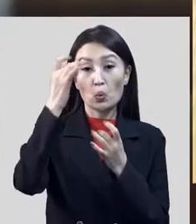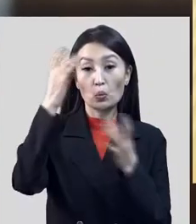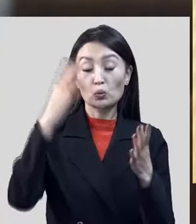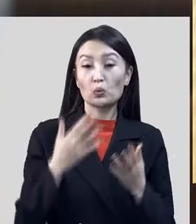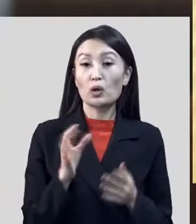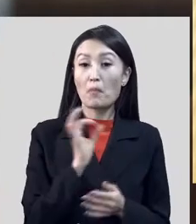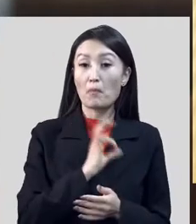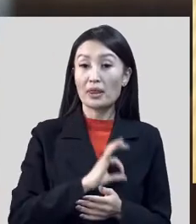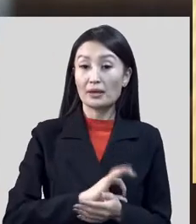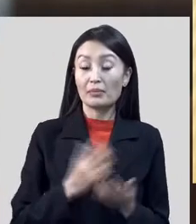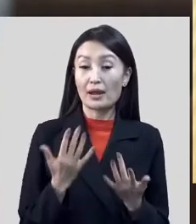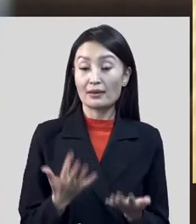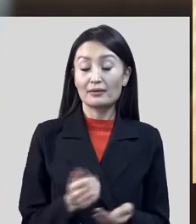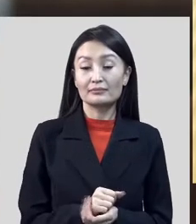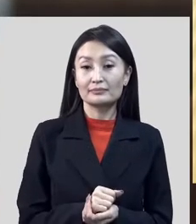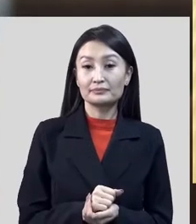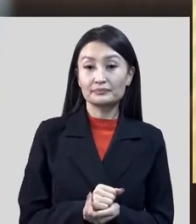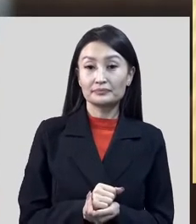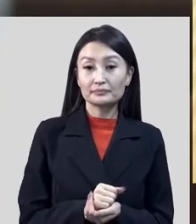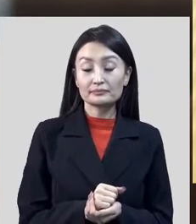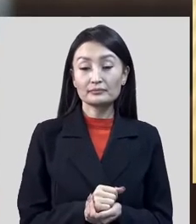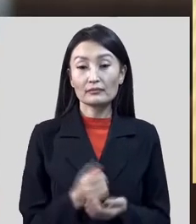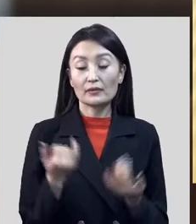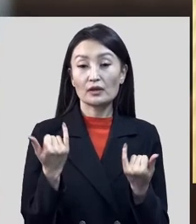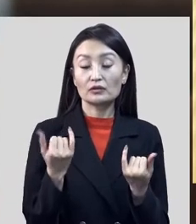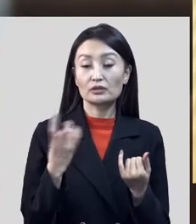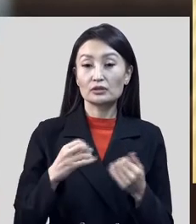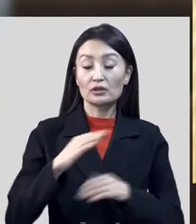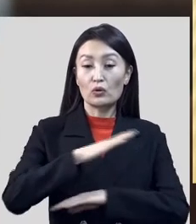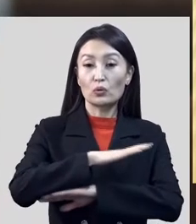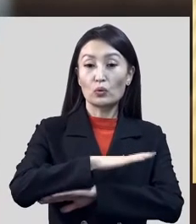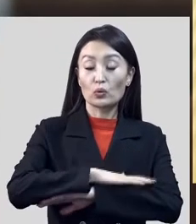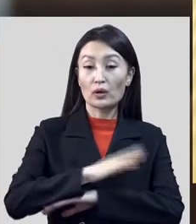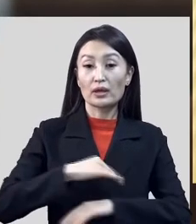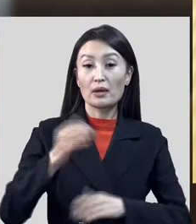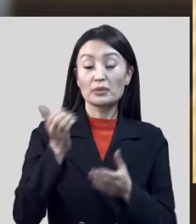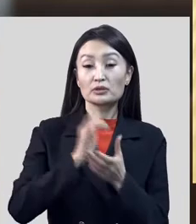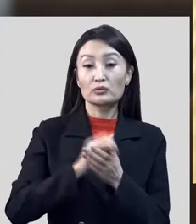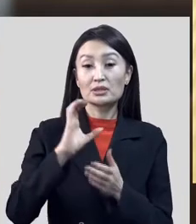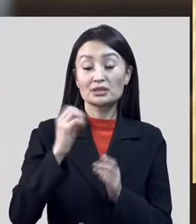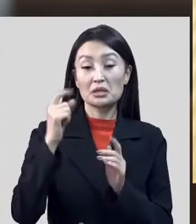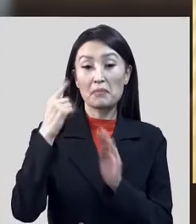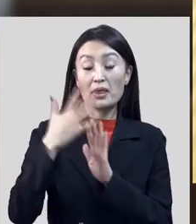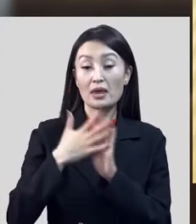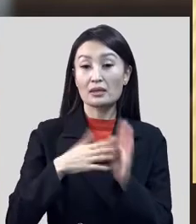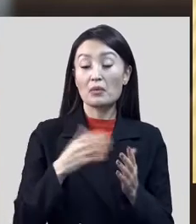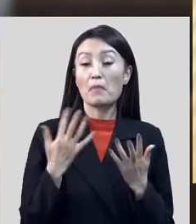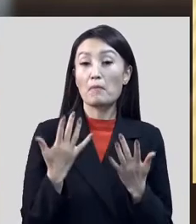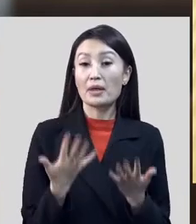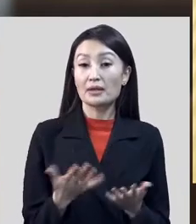потребления сегодня на уроке вы познакомитесь с понятиями потребности